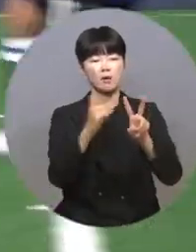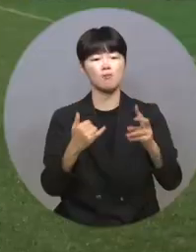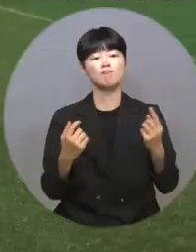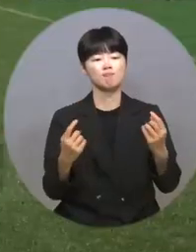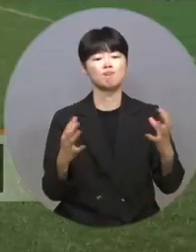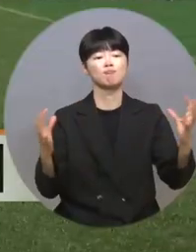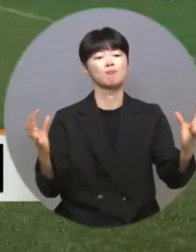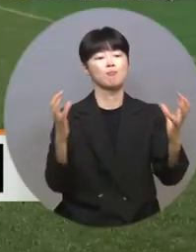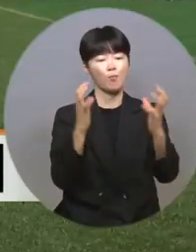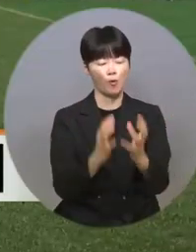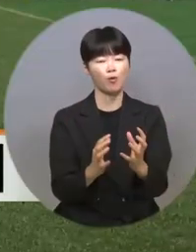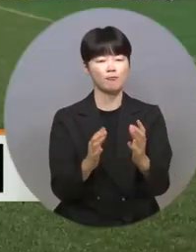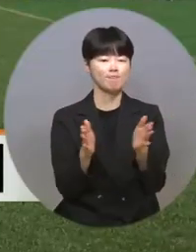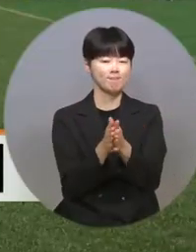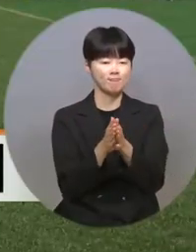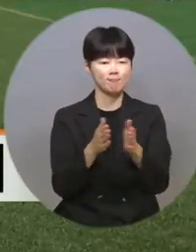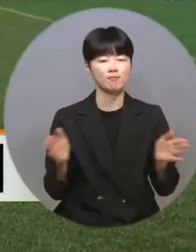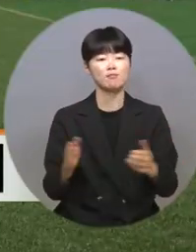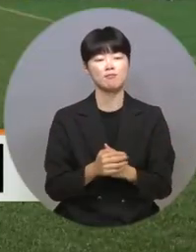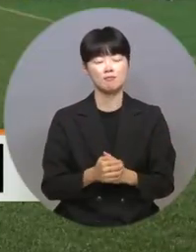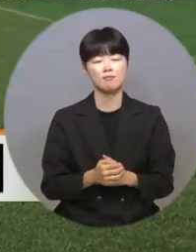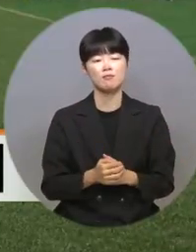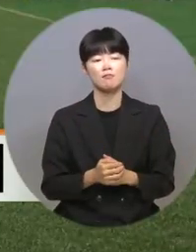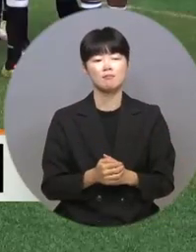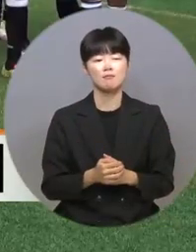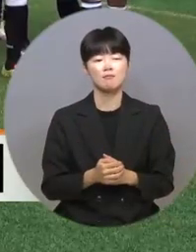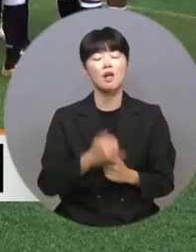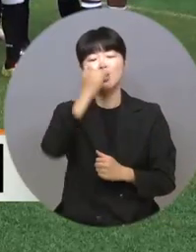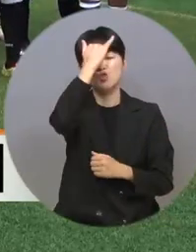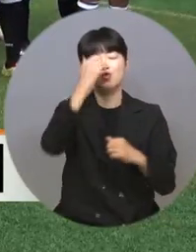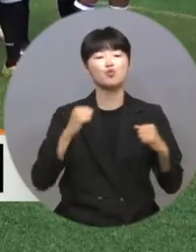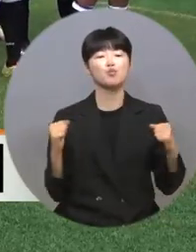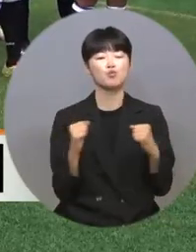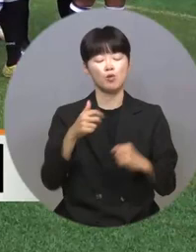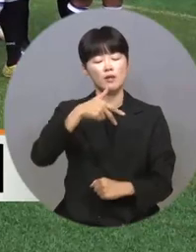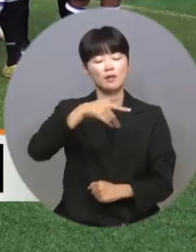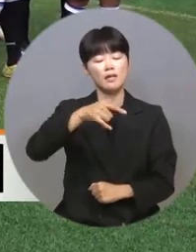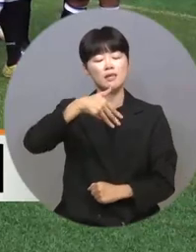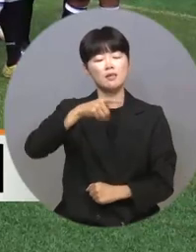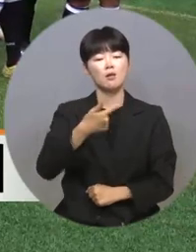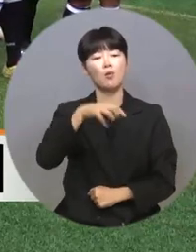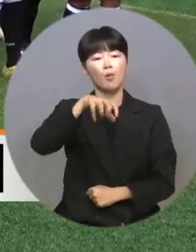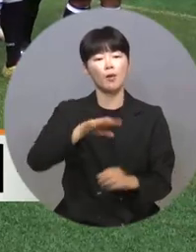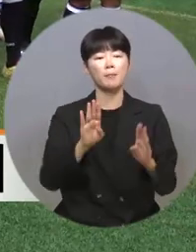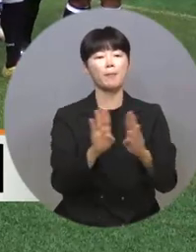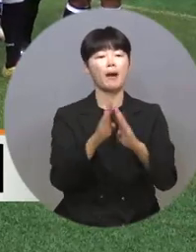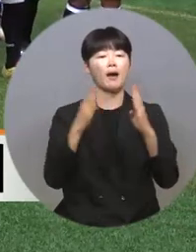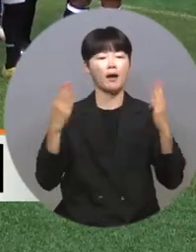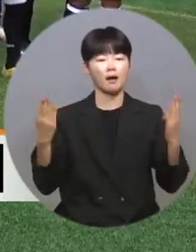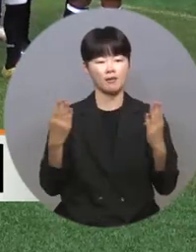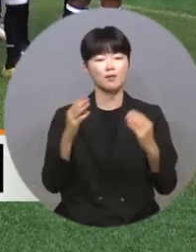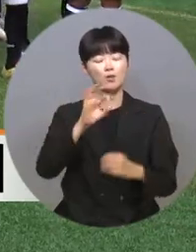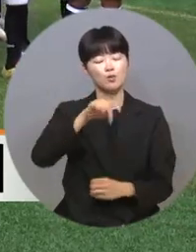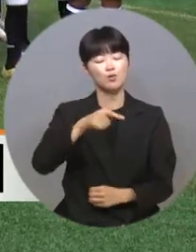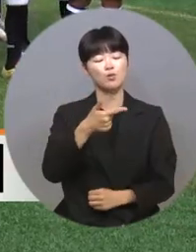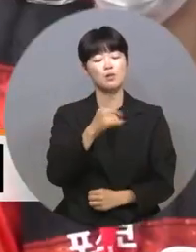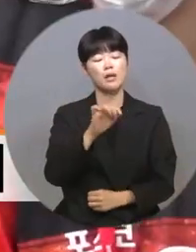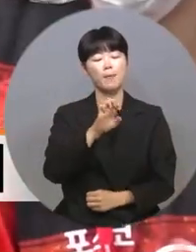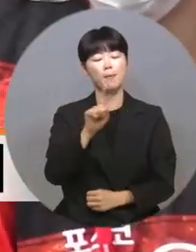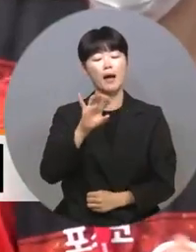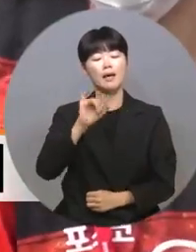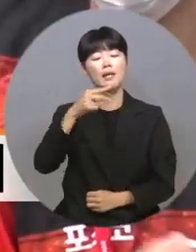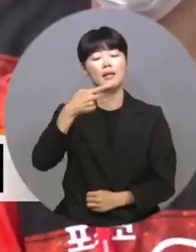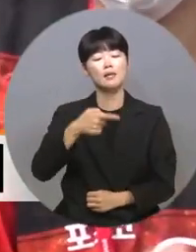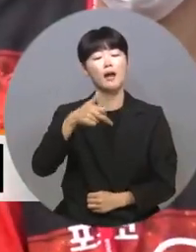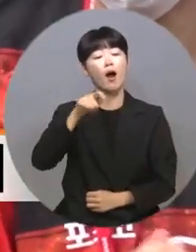합니다. 충청북도 제천시 제천축구센터에서 열린 2022 스페셜 올림픽 코리아 K리그 통합축구 유니파이드 컵은